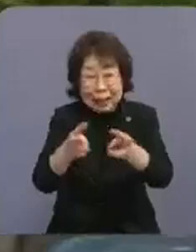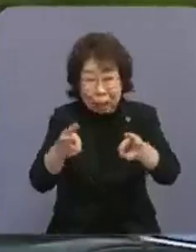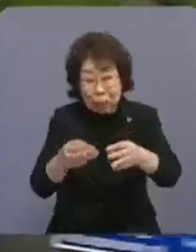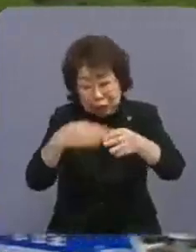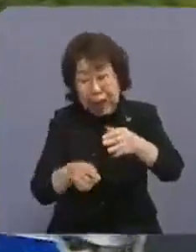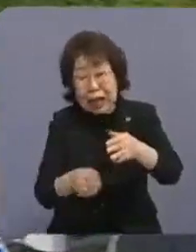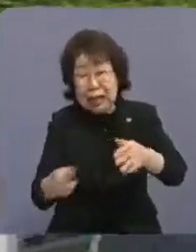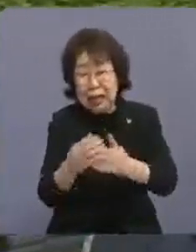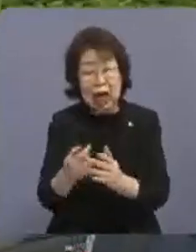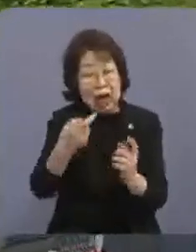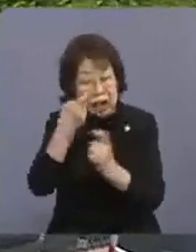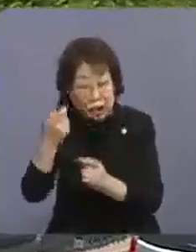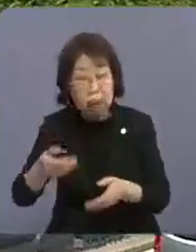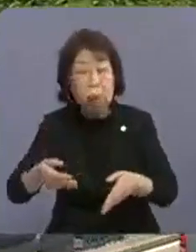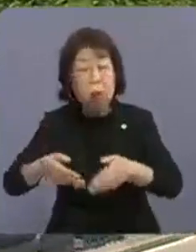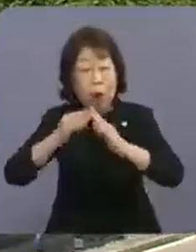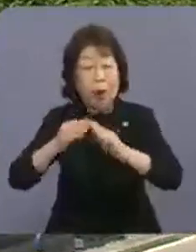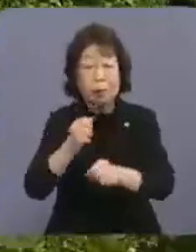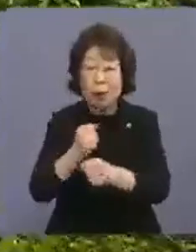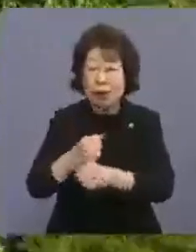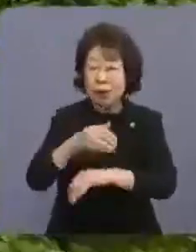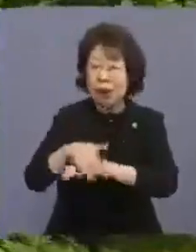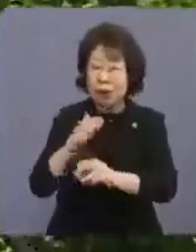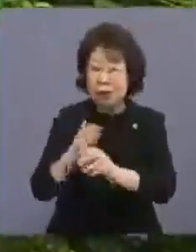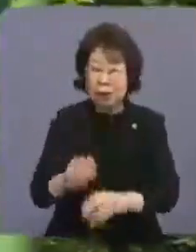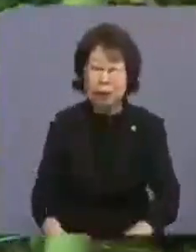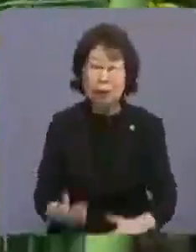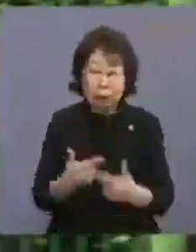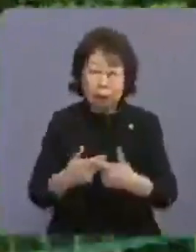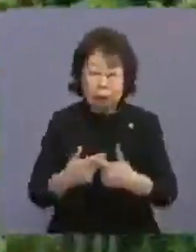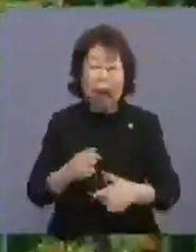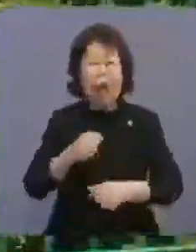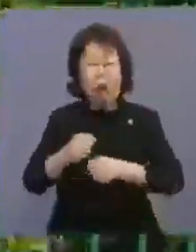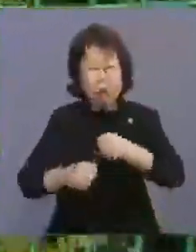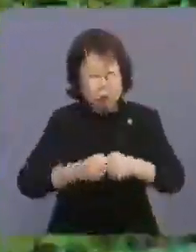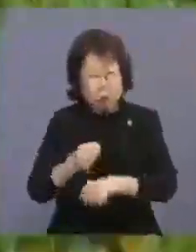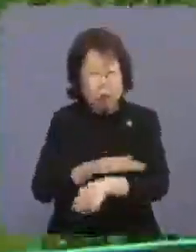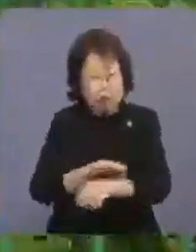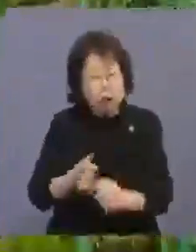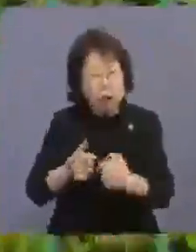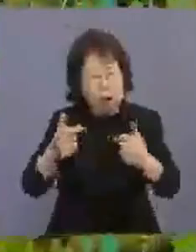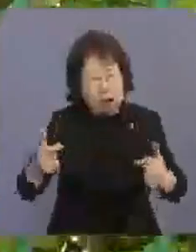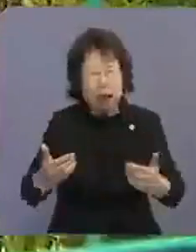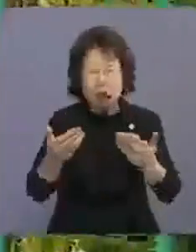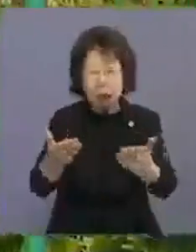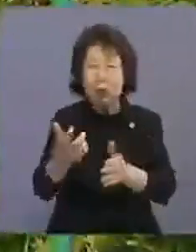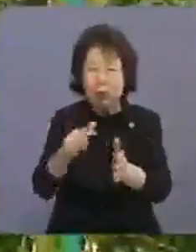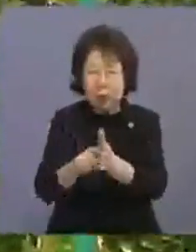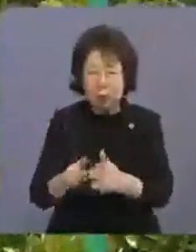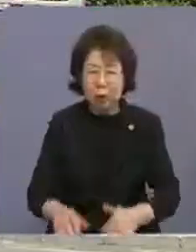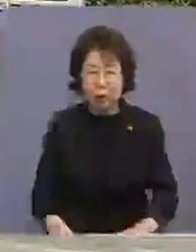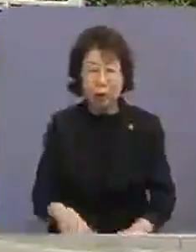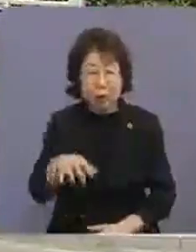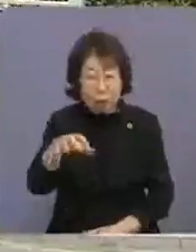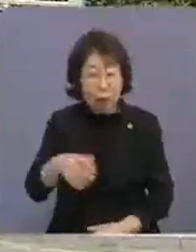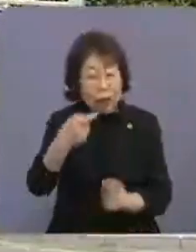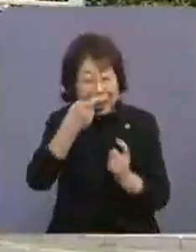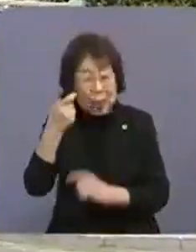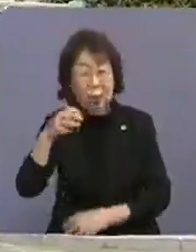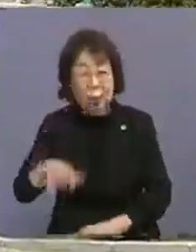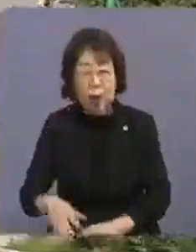규모의 역사기념관을 짓기로 했습니다. 부산의 민주주의 가치를 확산하기 위해서입니다. 이